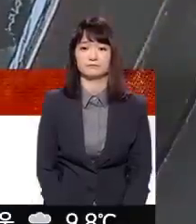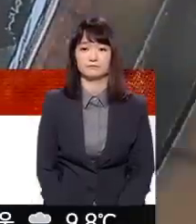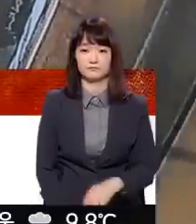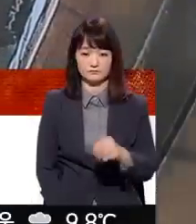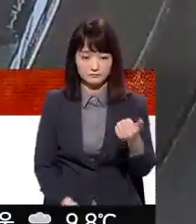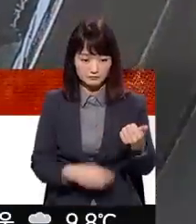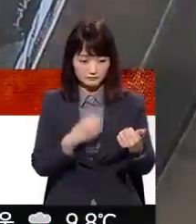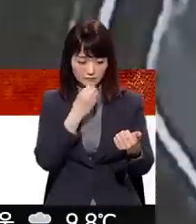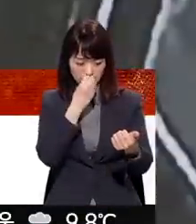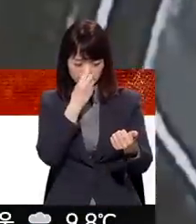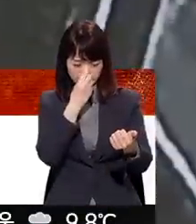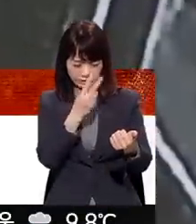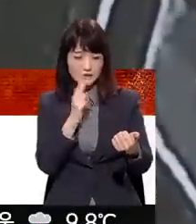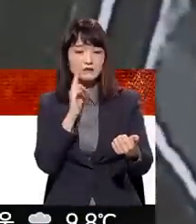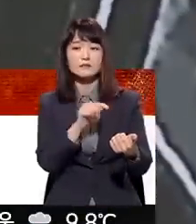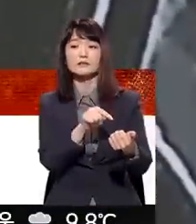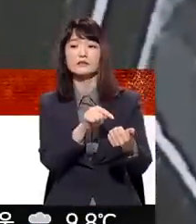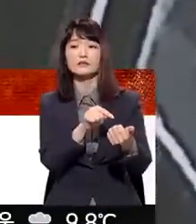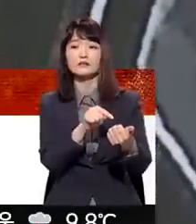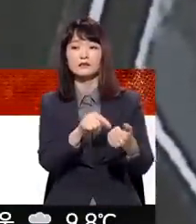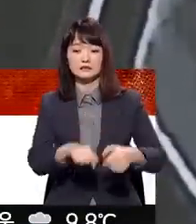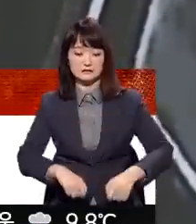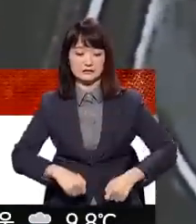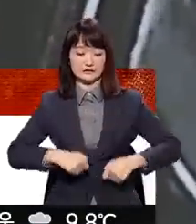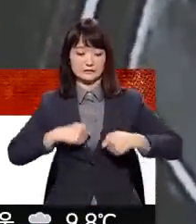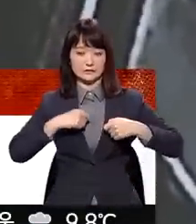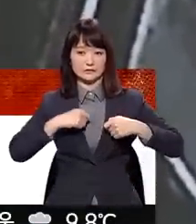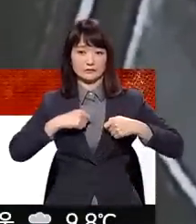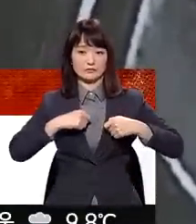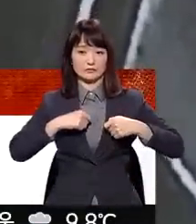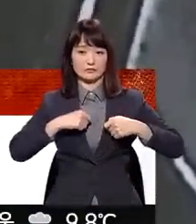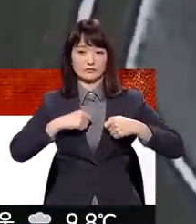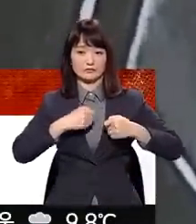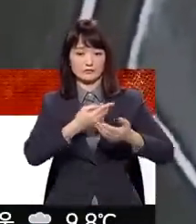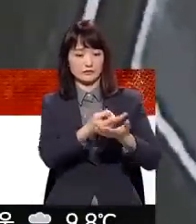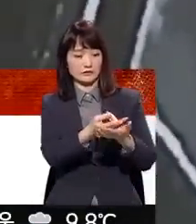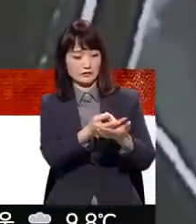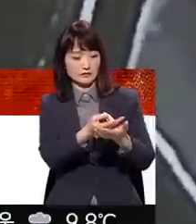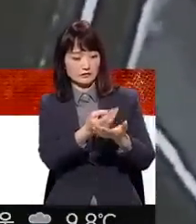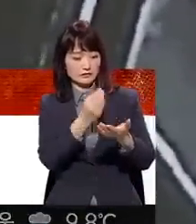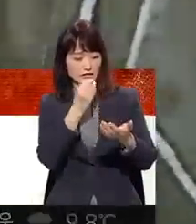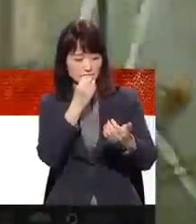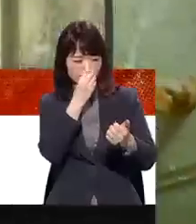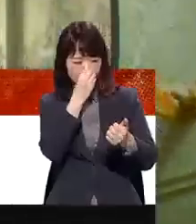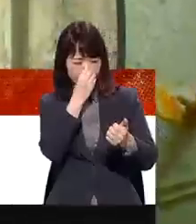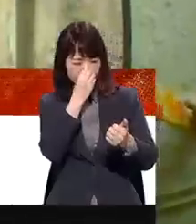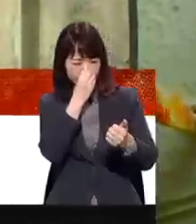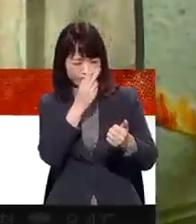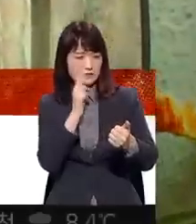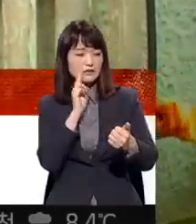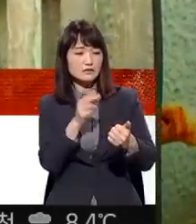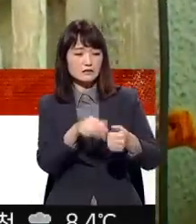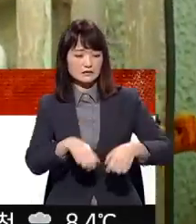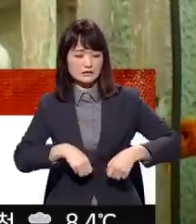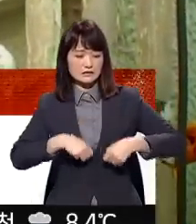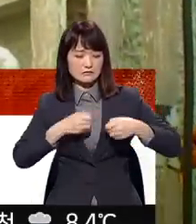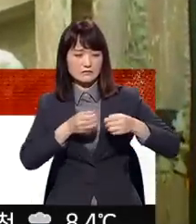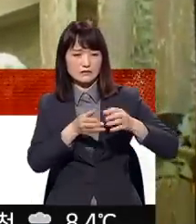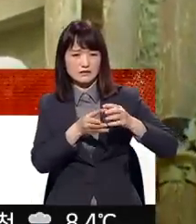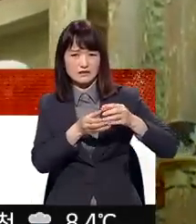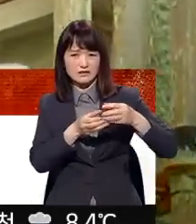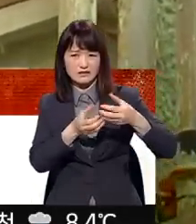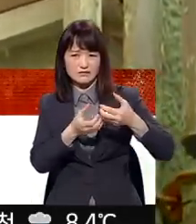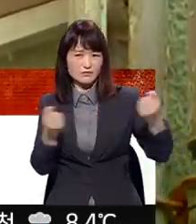시신은 부패 상태가 되게 심했어요. 네, 이불이 덮여 있었고요. 근데 너무 부패가 심해서 이불이 안 떨어질 정도로. 네, 그리고 이제